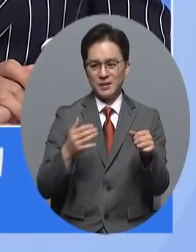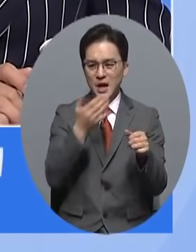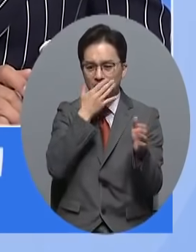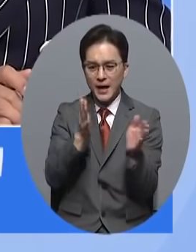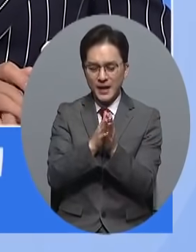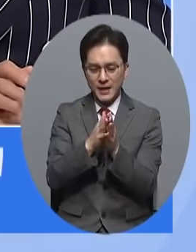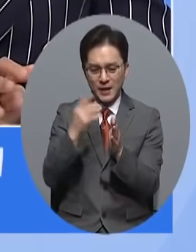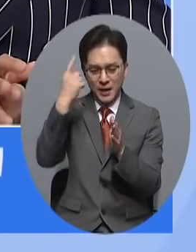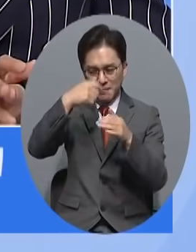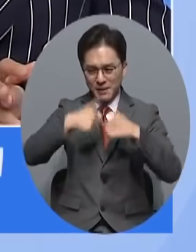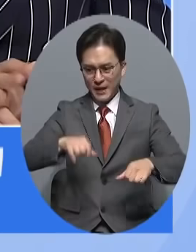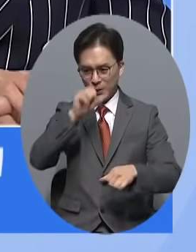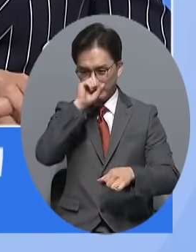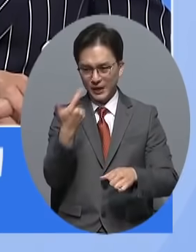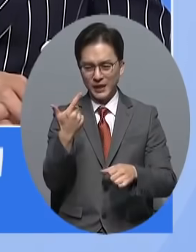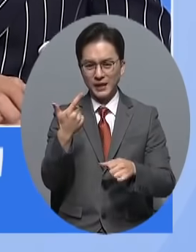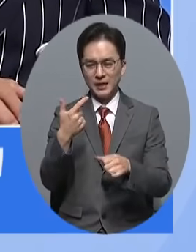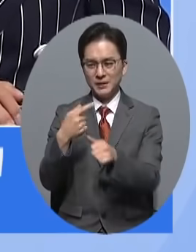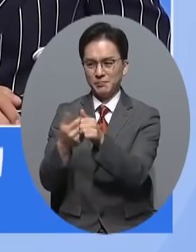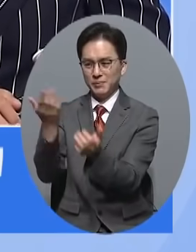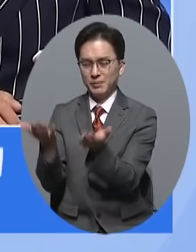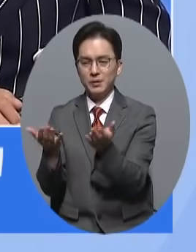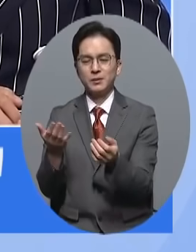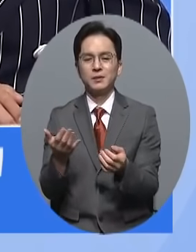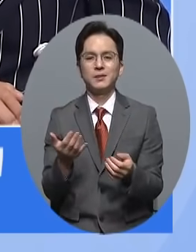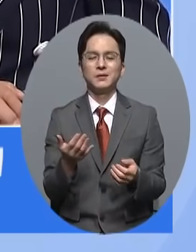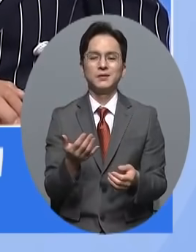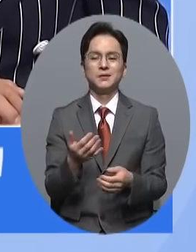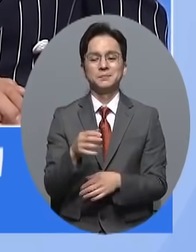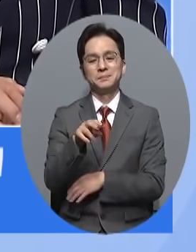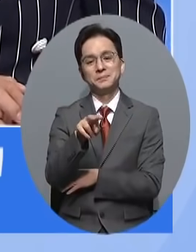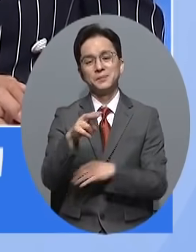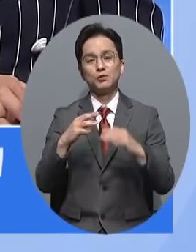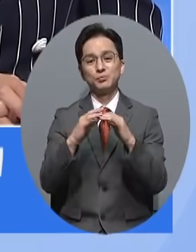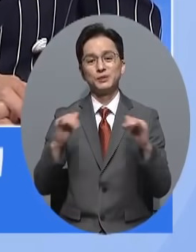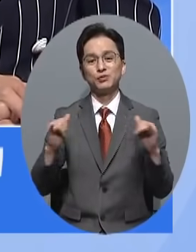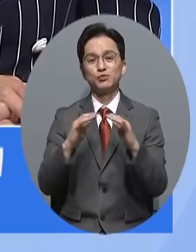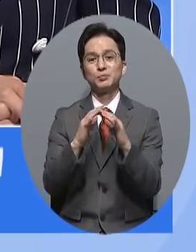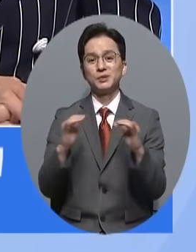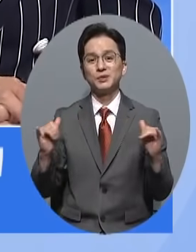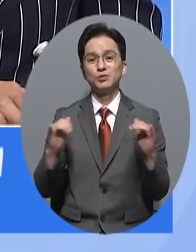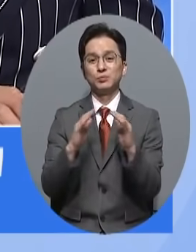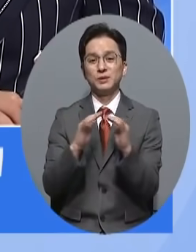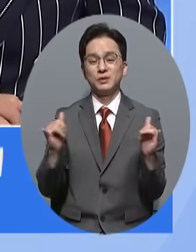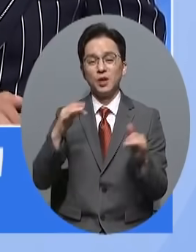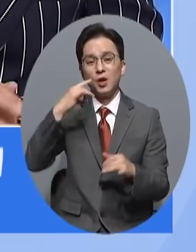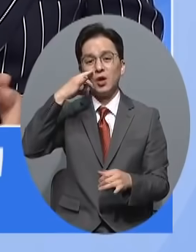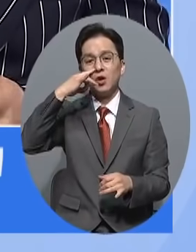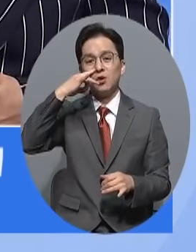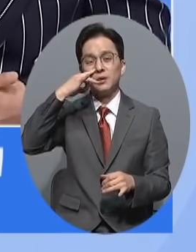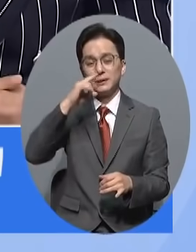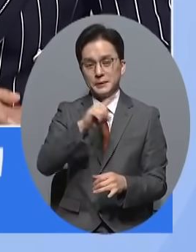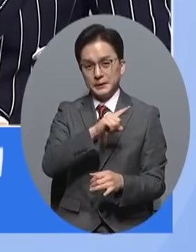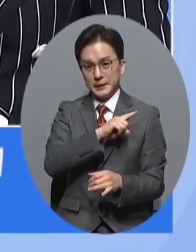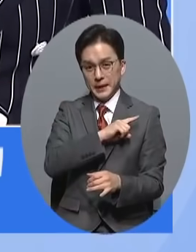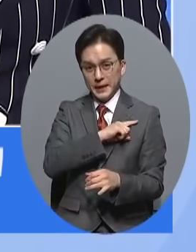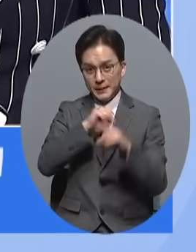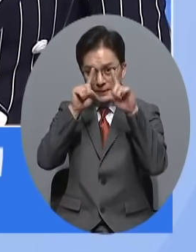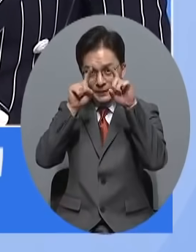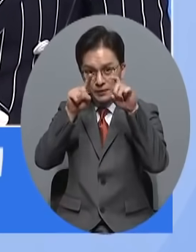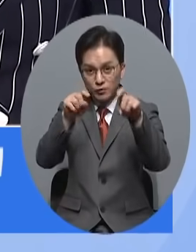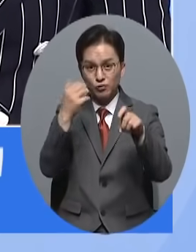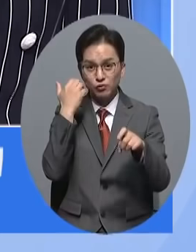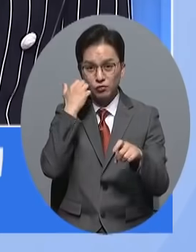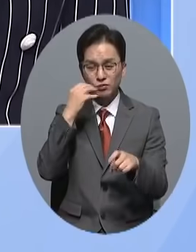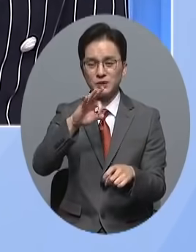그런 방어막이 가능하겠지만 그러나 지금 많은 국민들은 여전히 이 최초의 설계가 왜 이렇게 부실하게 됐느냐는 점에 대해서 의혹의 눈길을 보낼 수밖에 없고